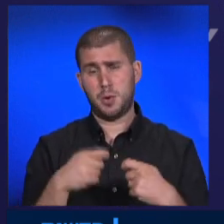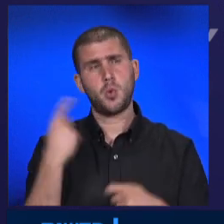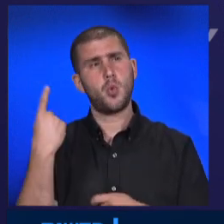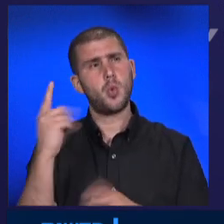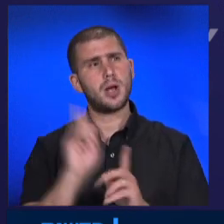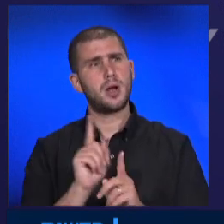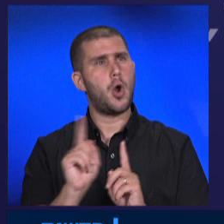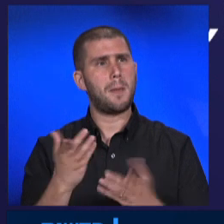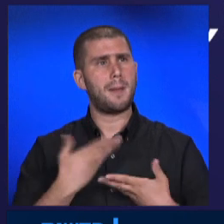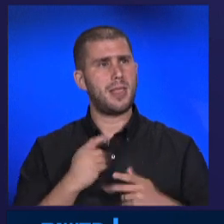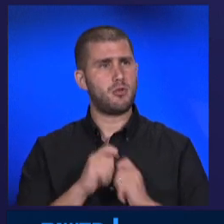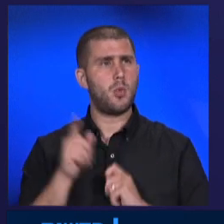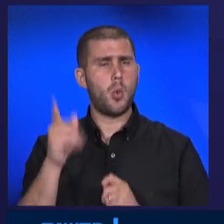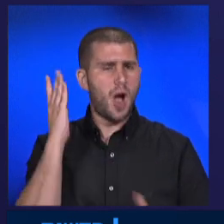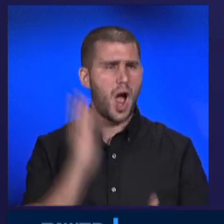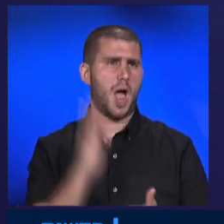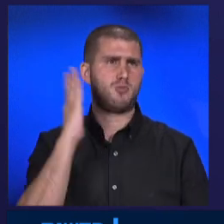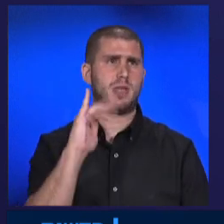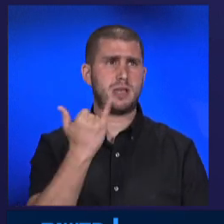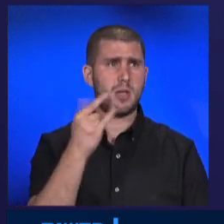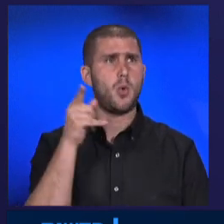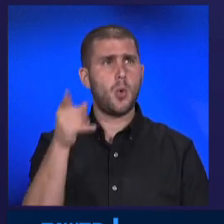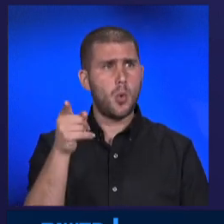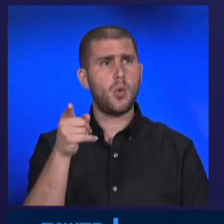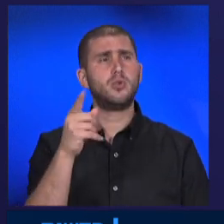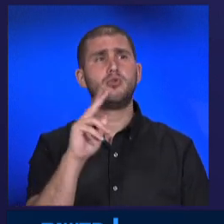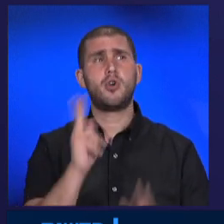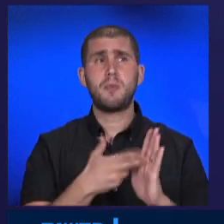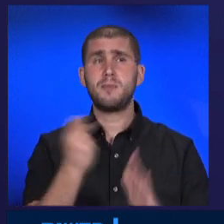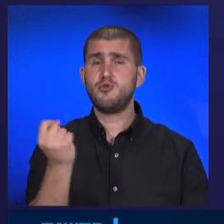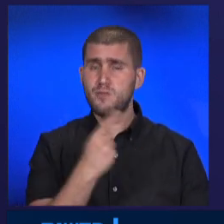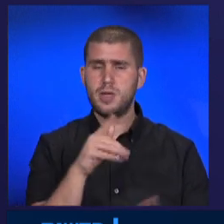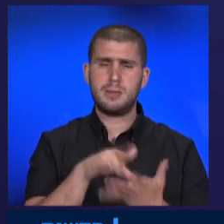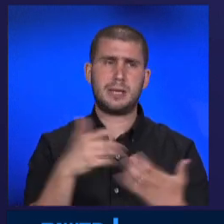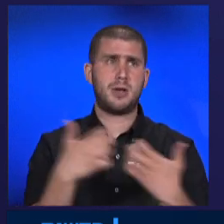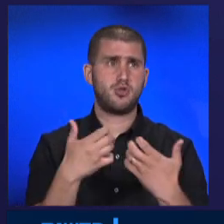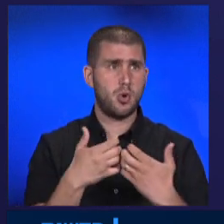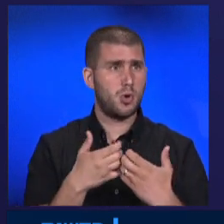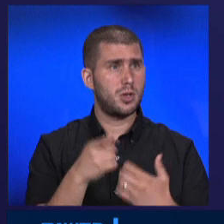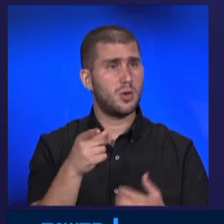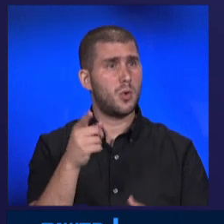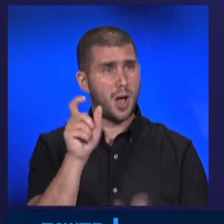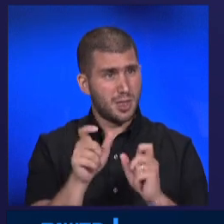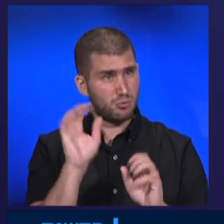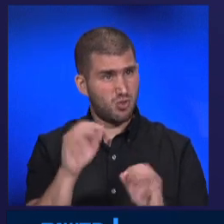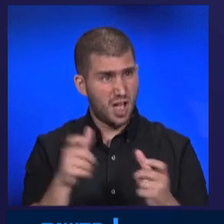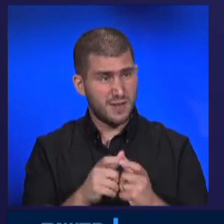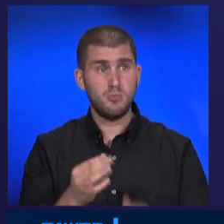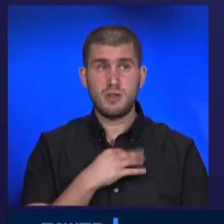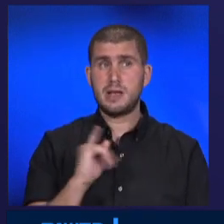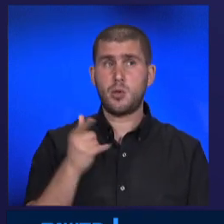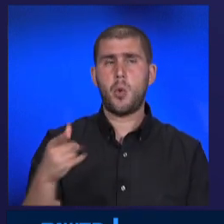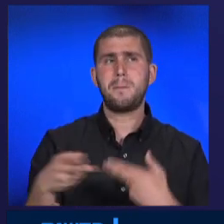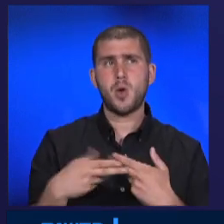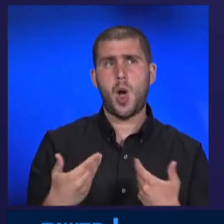כזה לא מקבל תשלום, אבל הוא חד משמעית, הוא לפחות 3 פעמים שבוע נמצא בעדות. גורם מטעם החברה? מבחינתי, כן. הוא